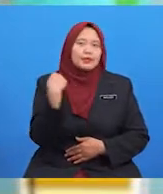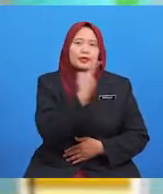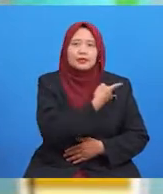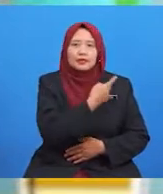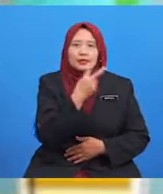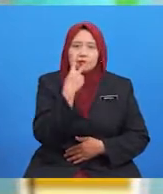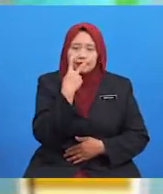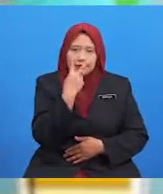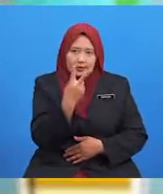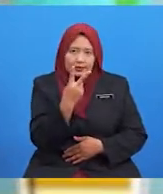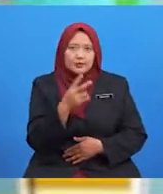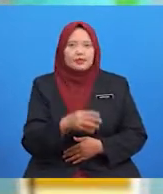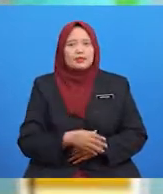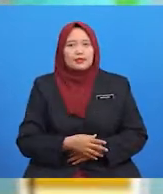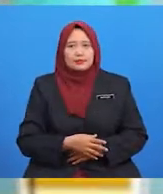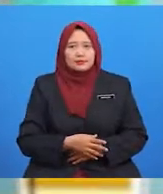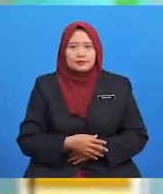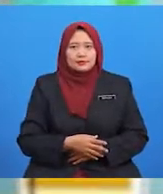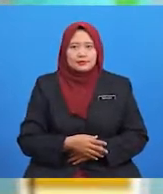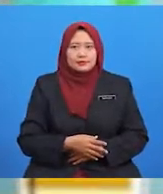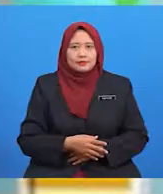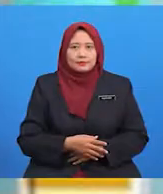lihat paparan ini.